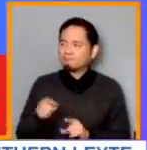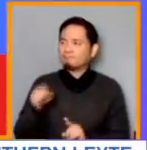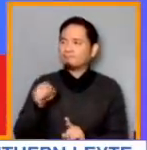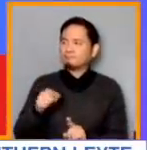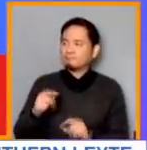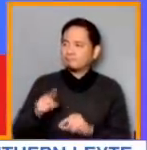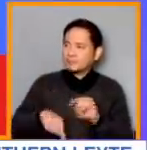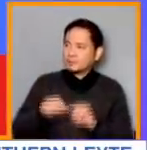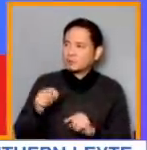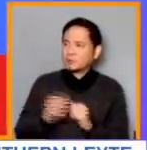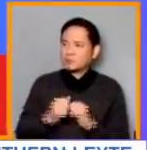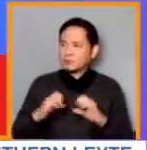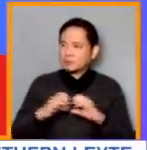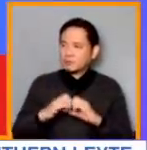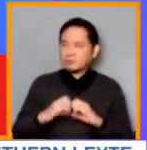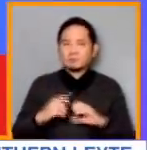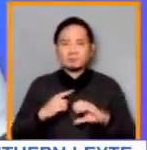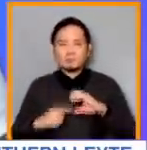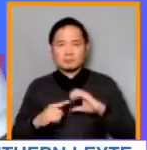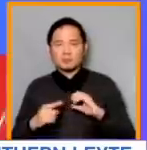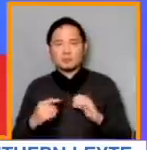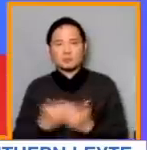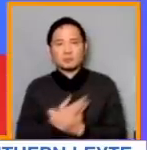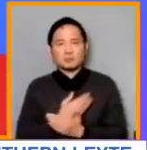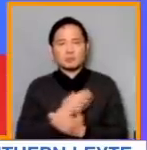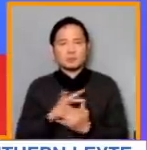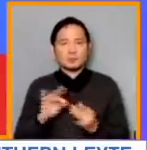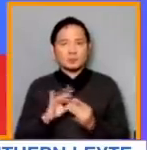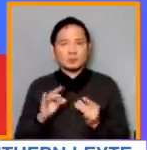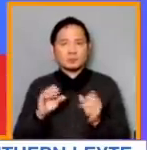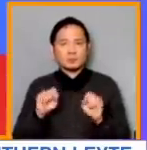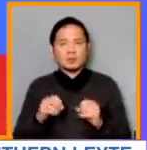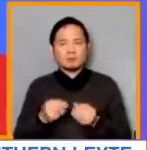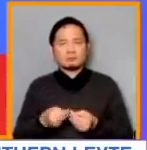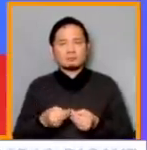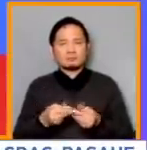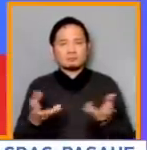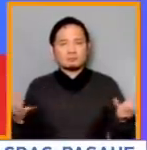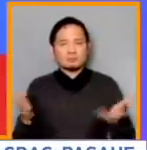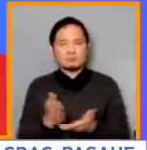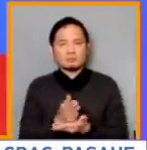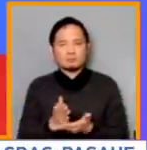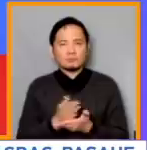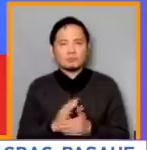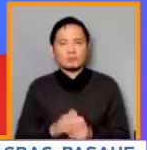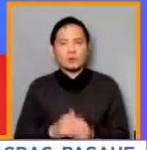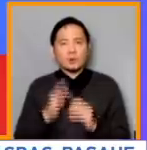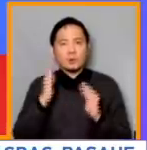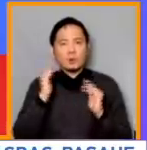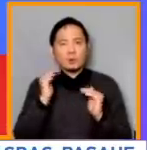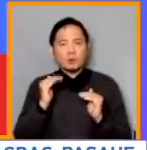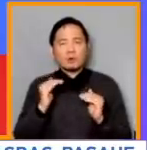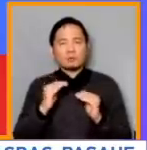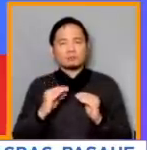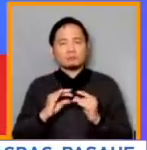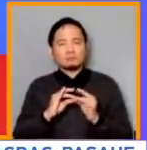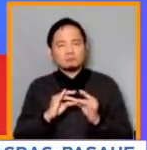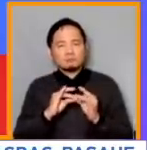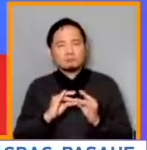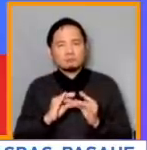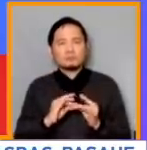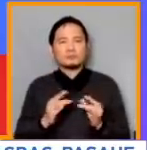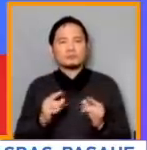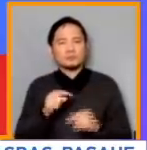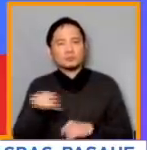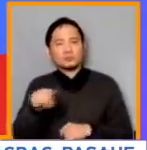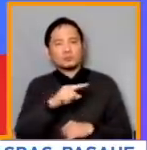to bring our Kapamilya stories to a new audience. We hope the Kapusos find joy and inspiration in viewing our Star Cinema movies.